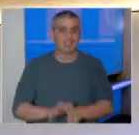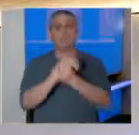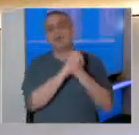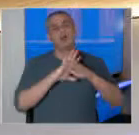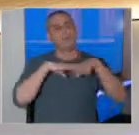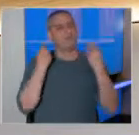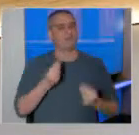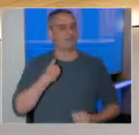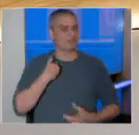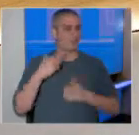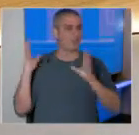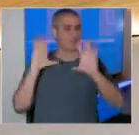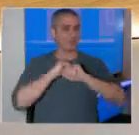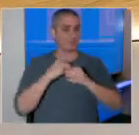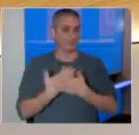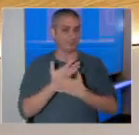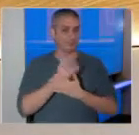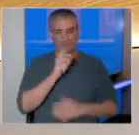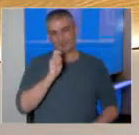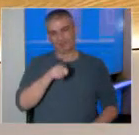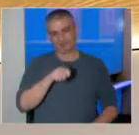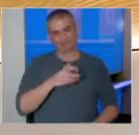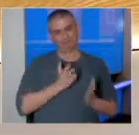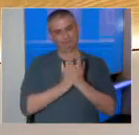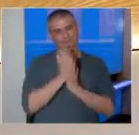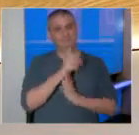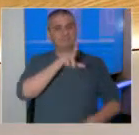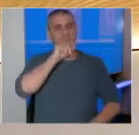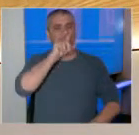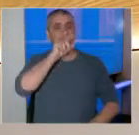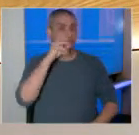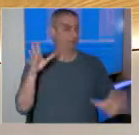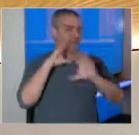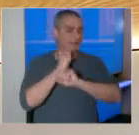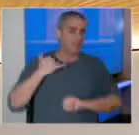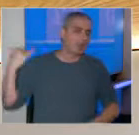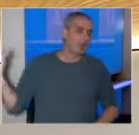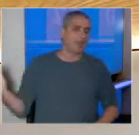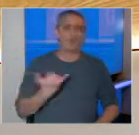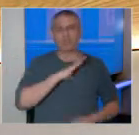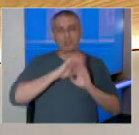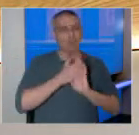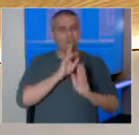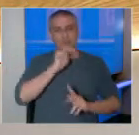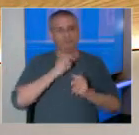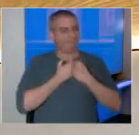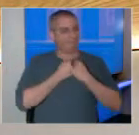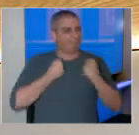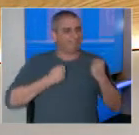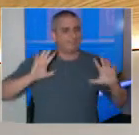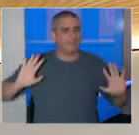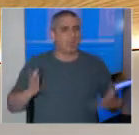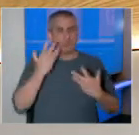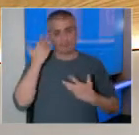לכם ערב טוב, אנחנו עם רצועת הערב של ערוץ כנסת כמידי ערב. מתחילים עם ציוצי ערב, כל הנושאים החמים והבוערים